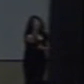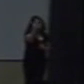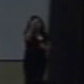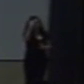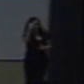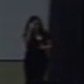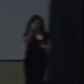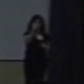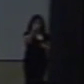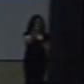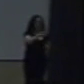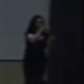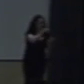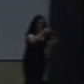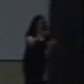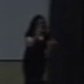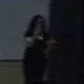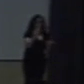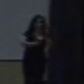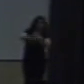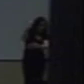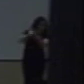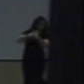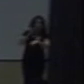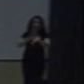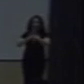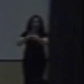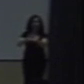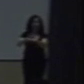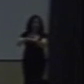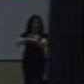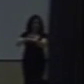agències, que abans eren les primeres a les quals ens agafàvem